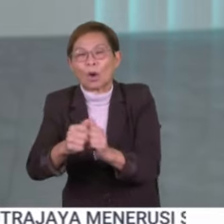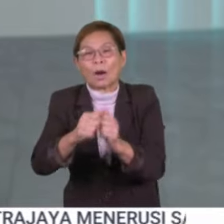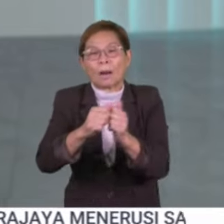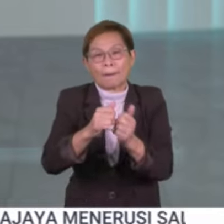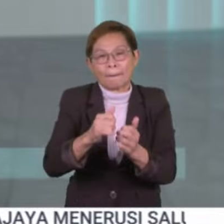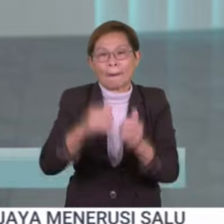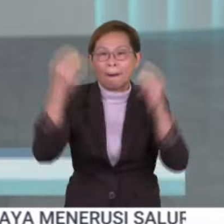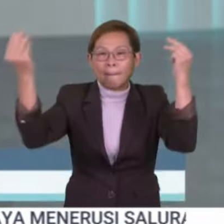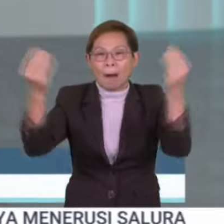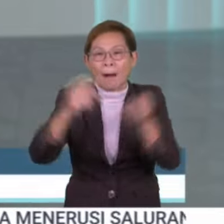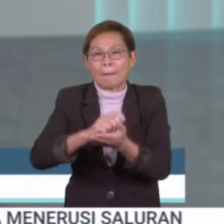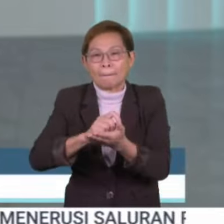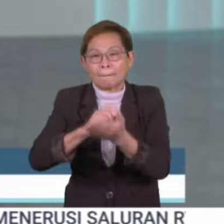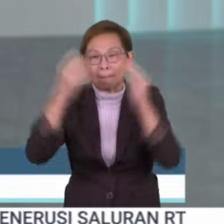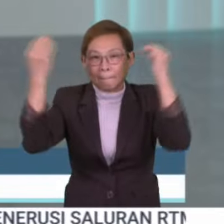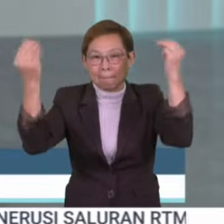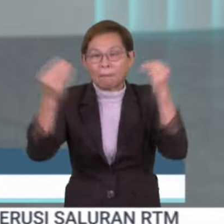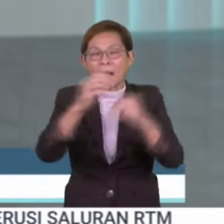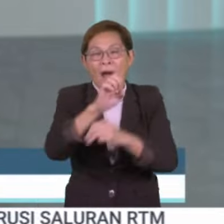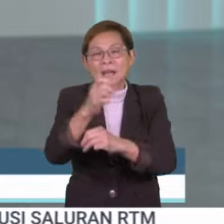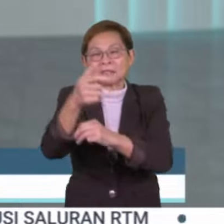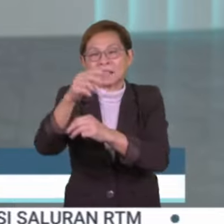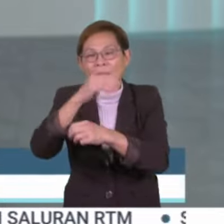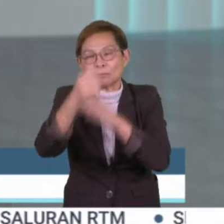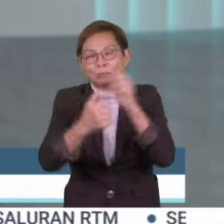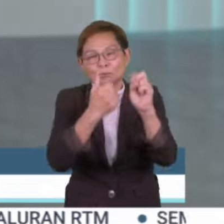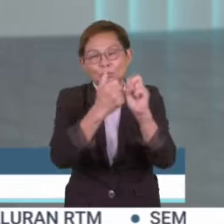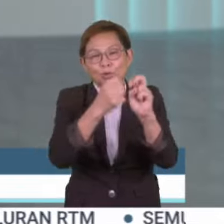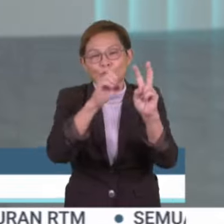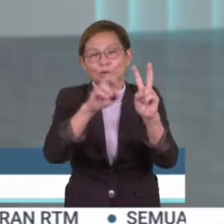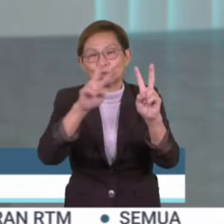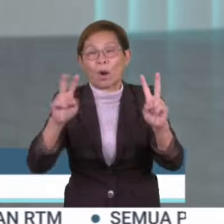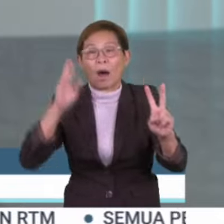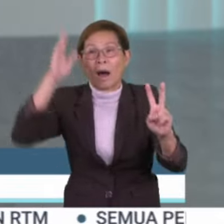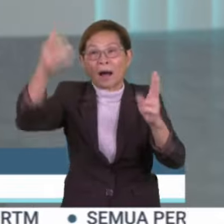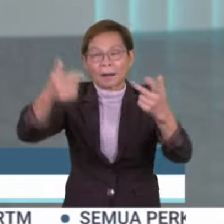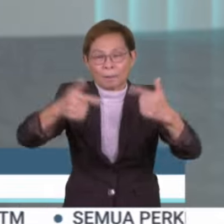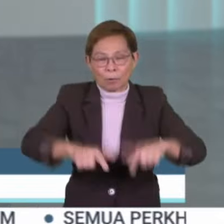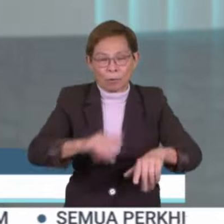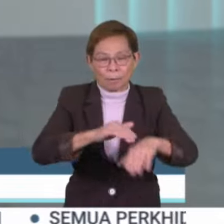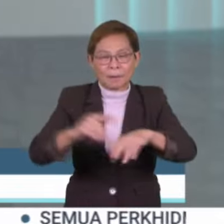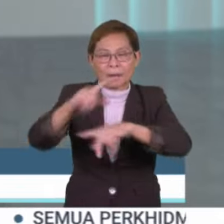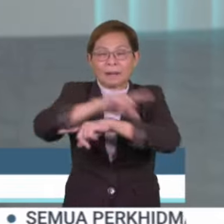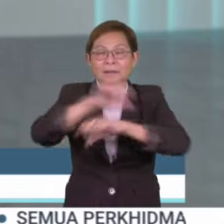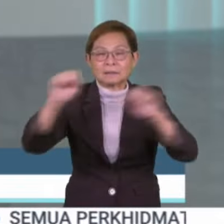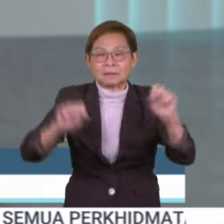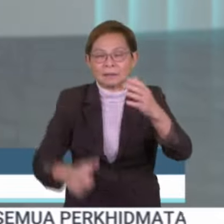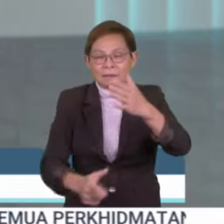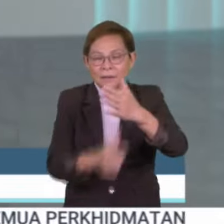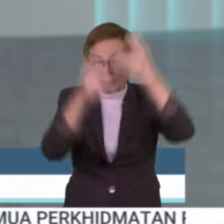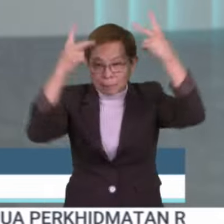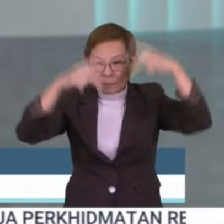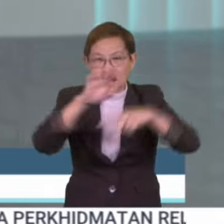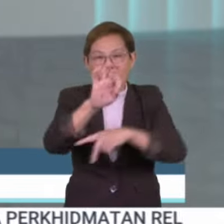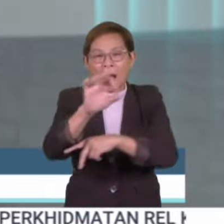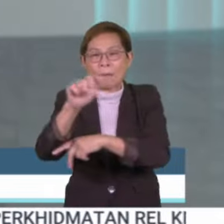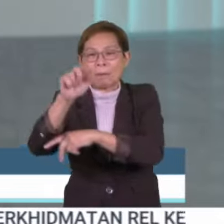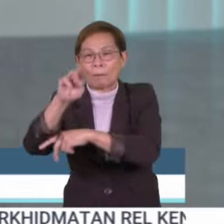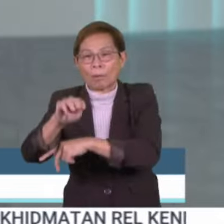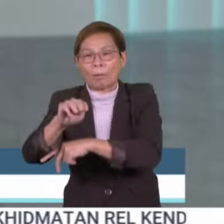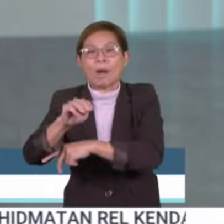Anugerah persatuan penulis-penulis suka menulis SIM 2022 yang bakal berlangsung ini dan presidensim